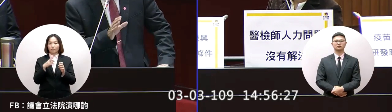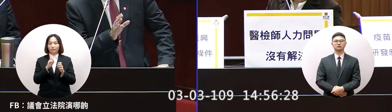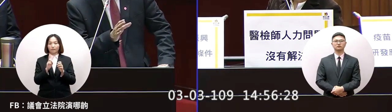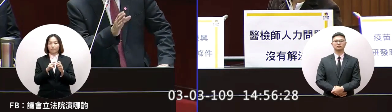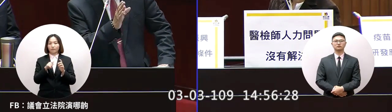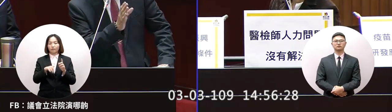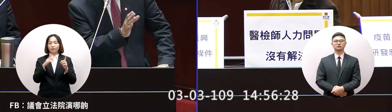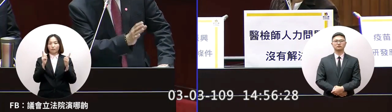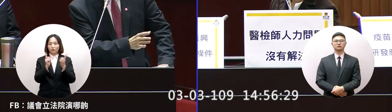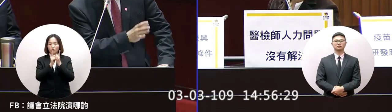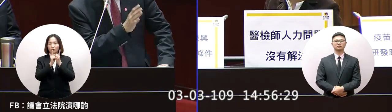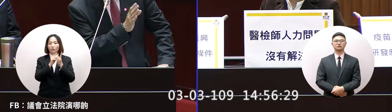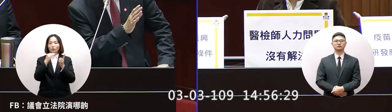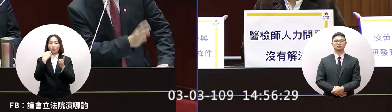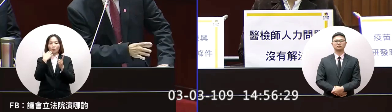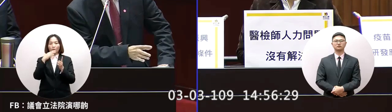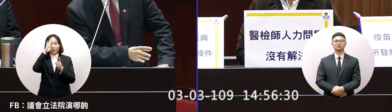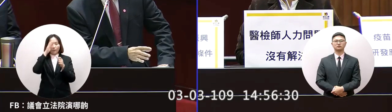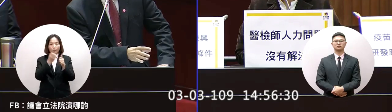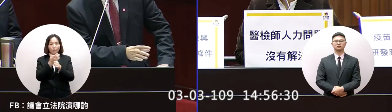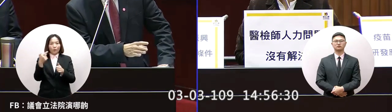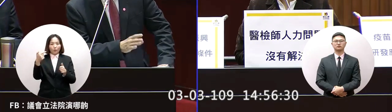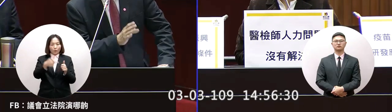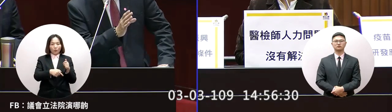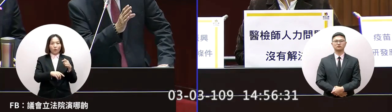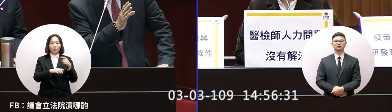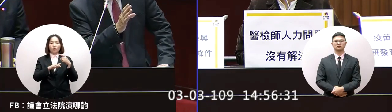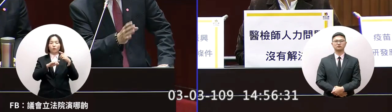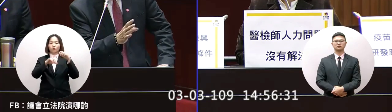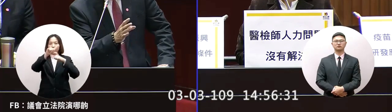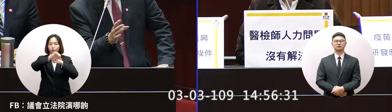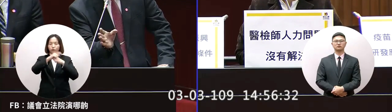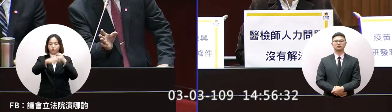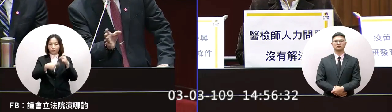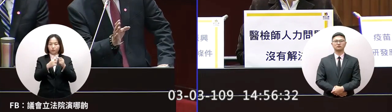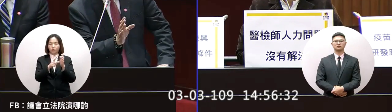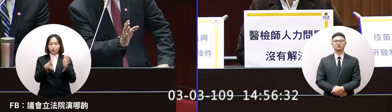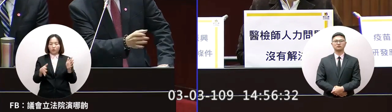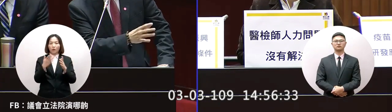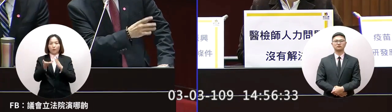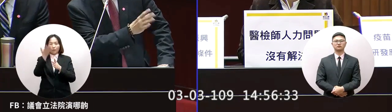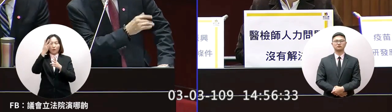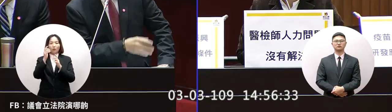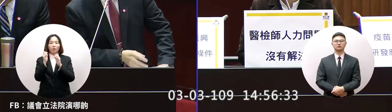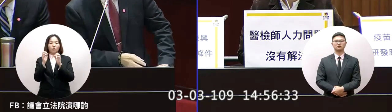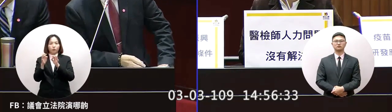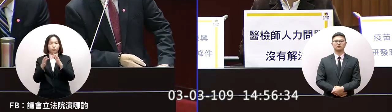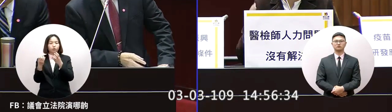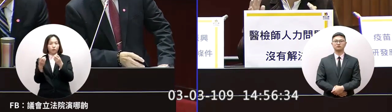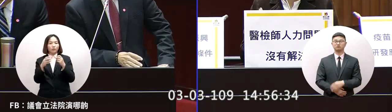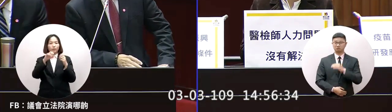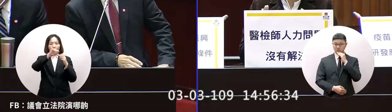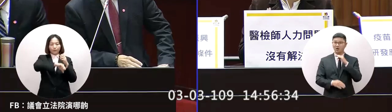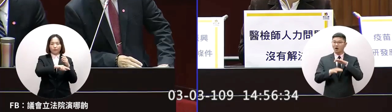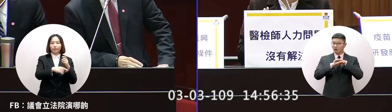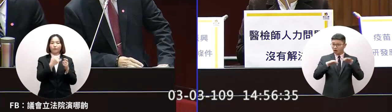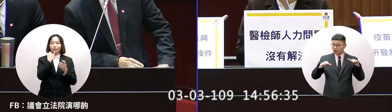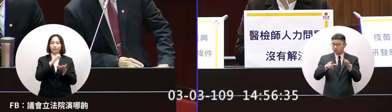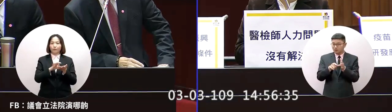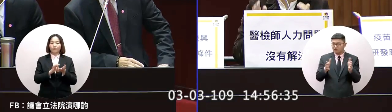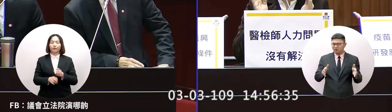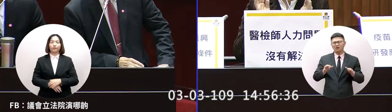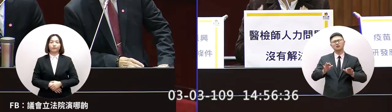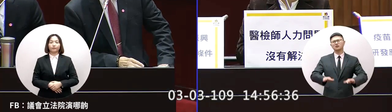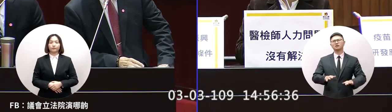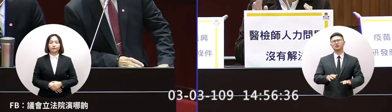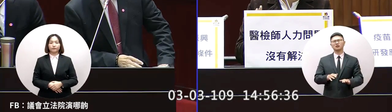拄好疫情缓和了下半年加，咱前半单无做生意，后半 单。他安全的时间，不过即马就是真歹证